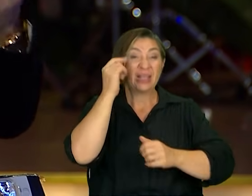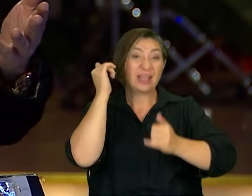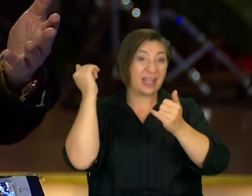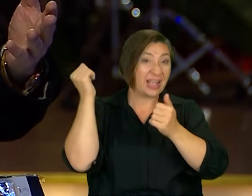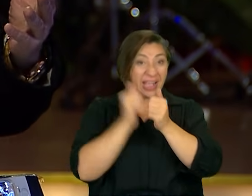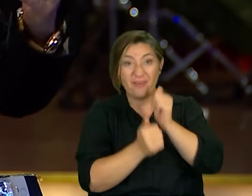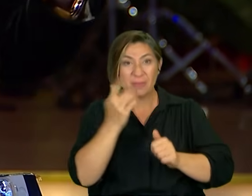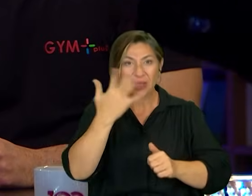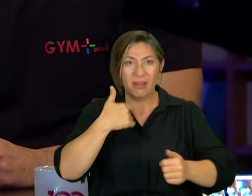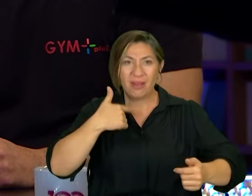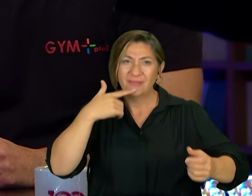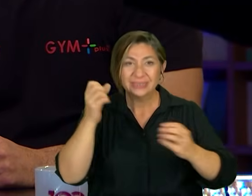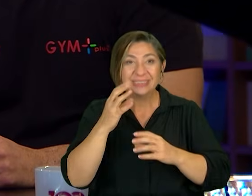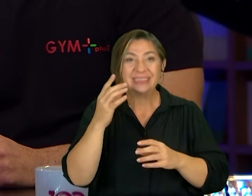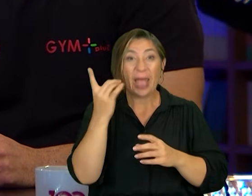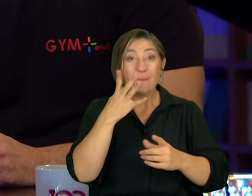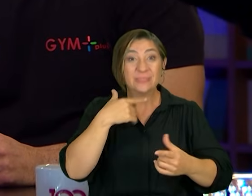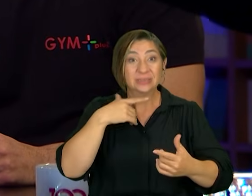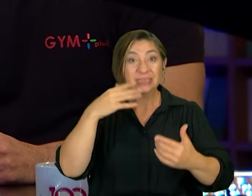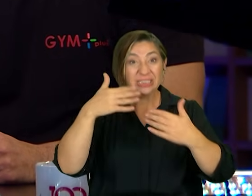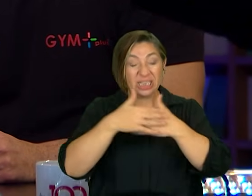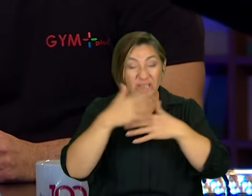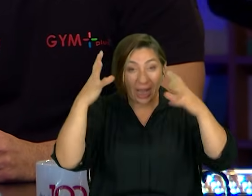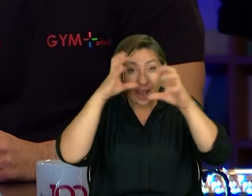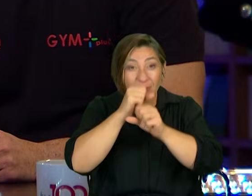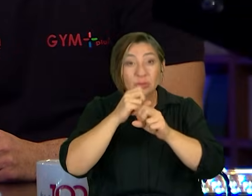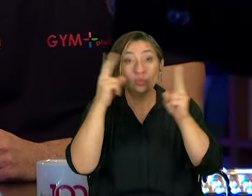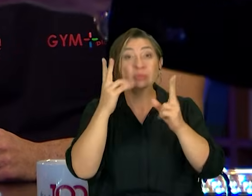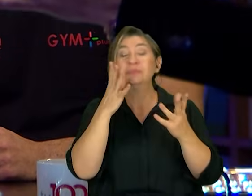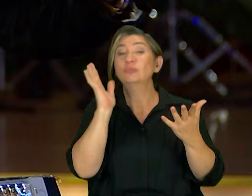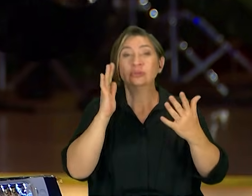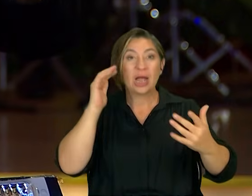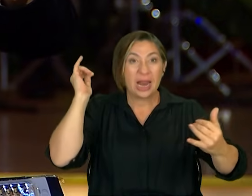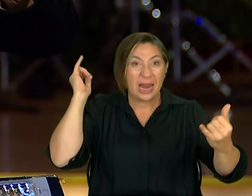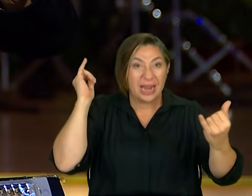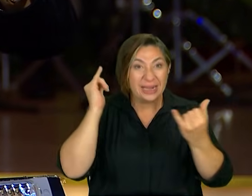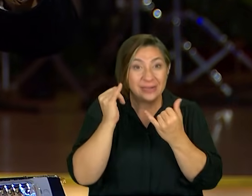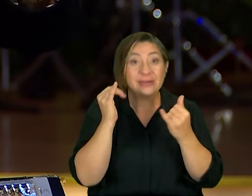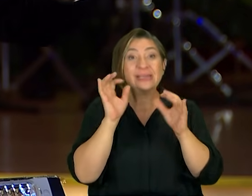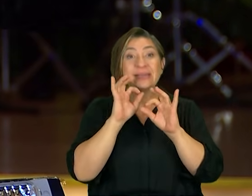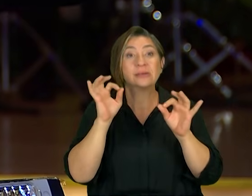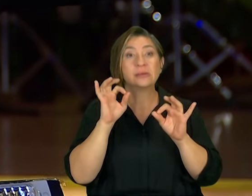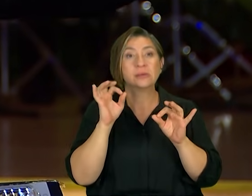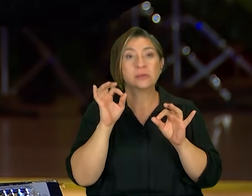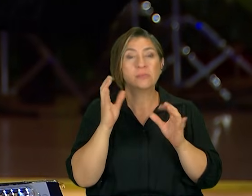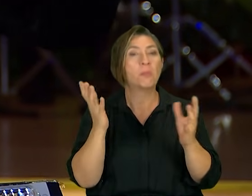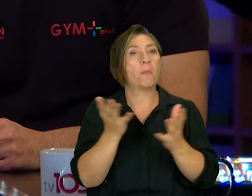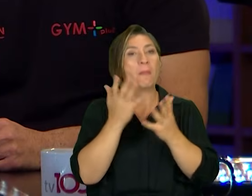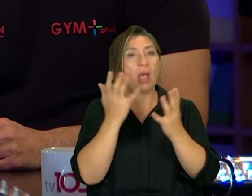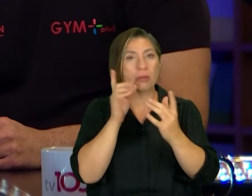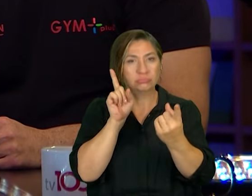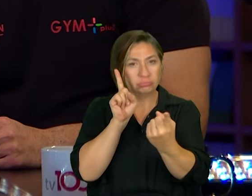kavgaya girişiyorum mesela. Daha birbirimizi işte gece karanlığı mıdır, şu mudur, bu mudur birbirimizi seçemediğimiz yerde bayağı